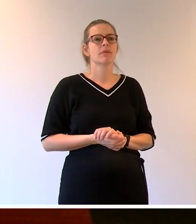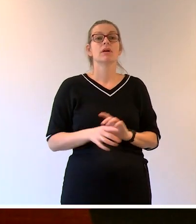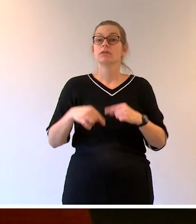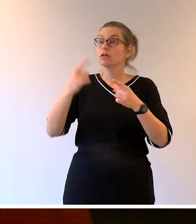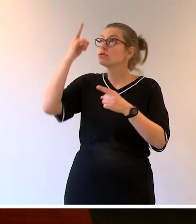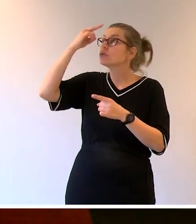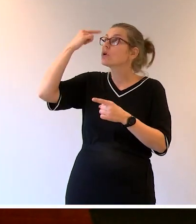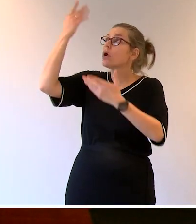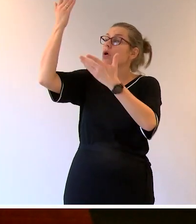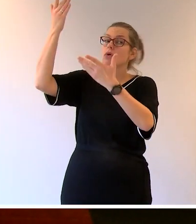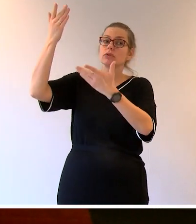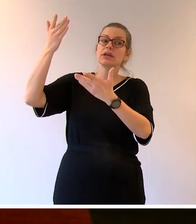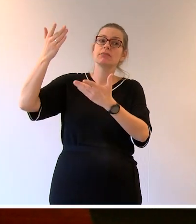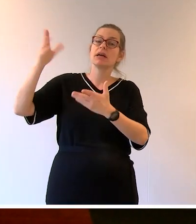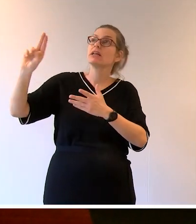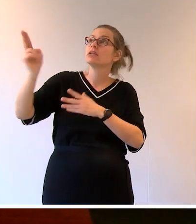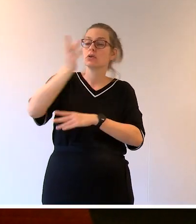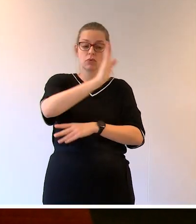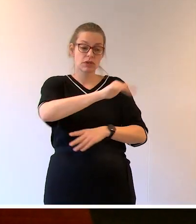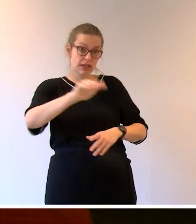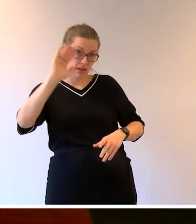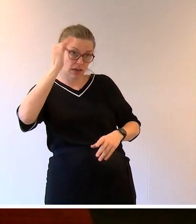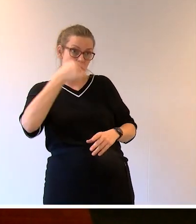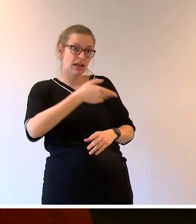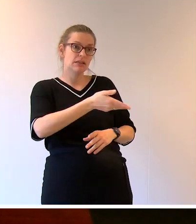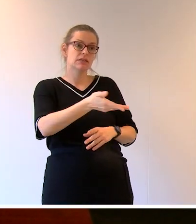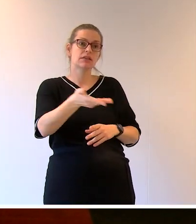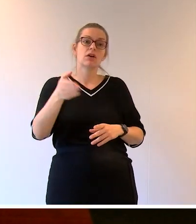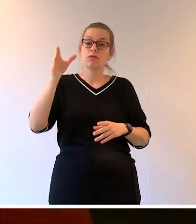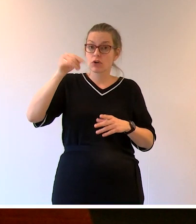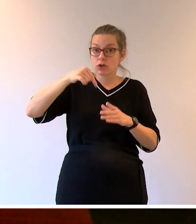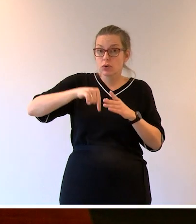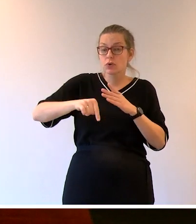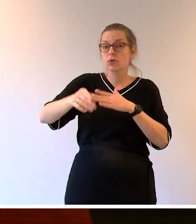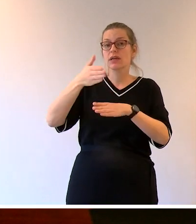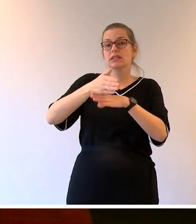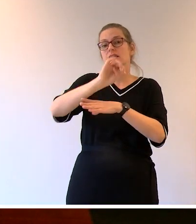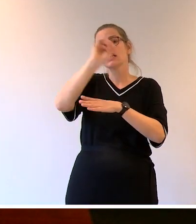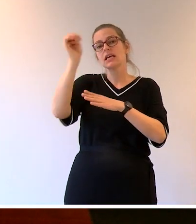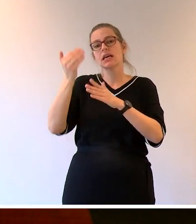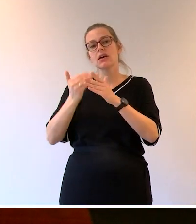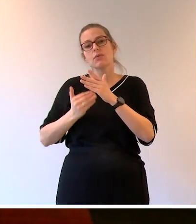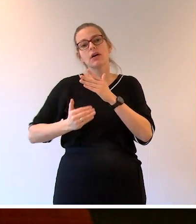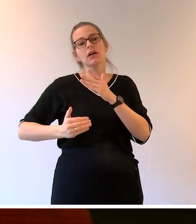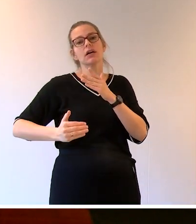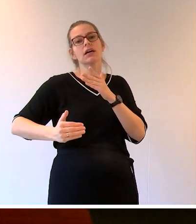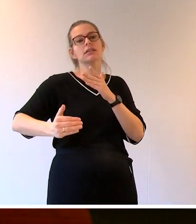Dat u koning bent en uw kinderen kent, nu en tot in